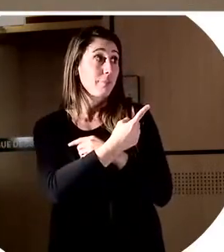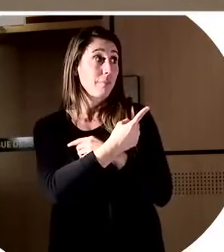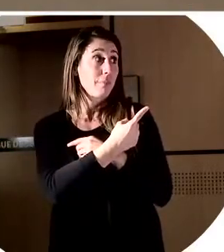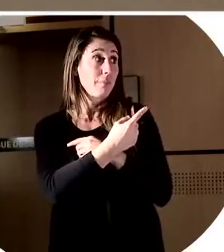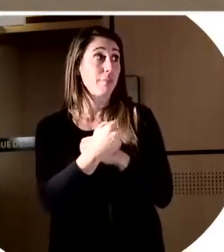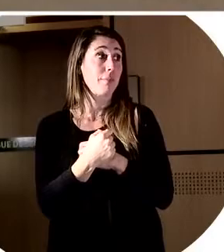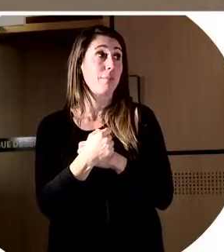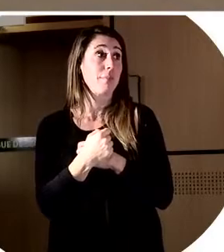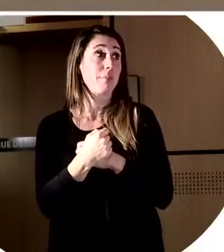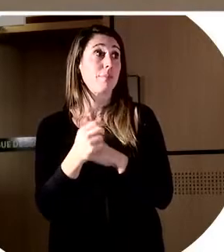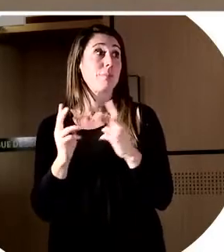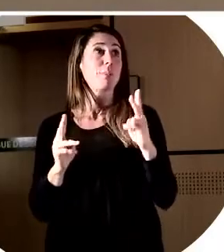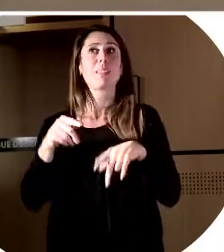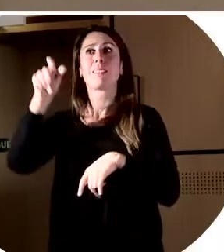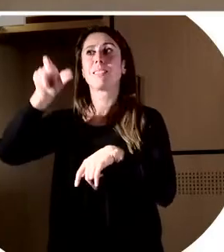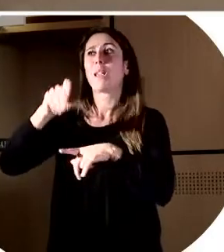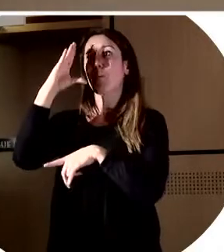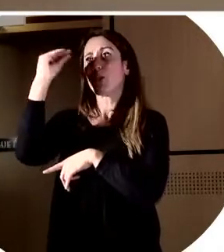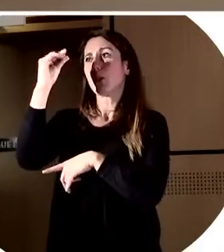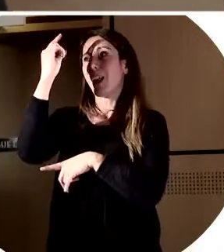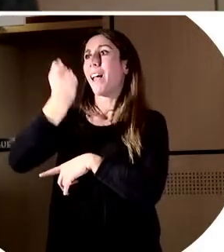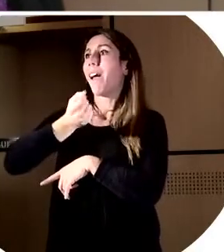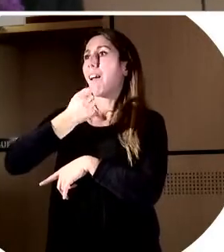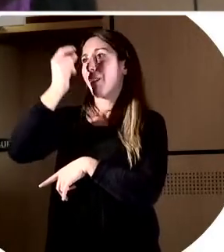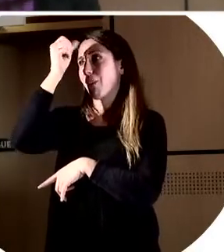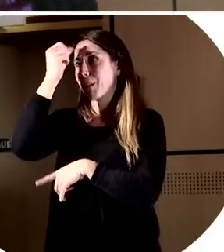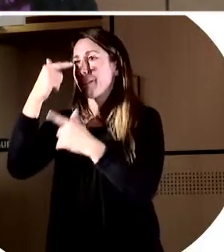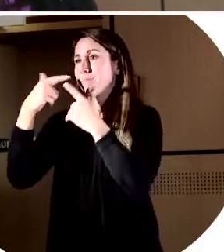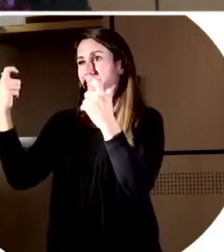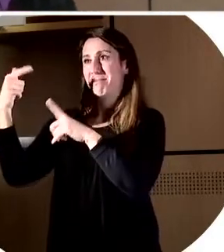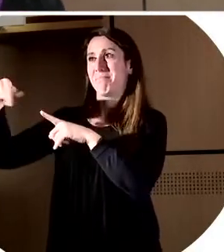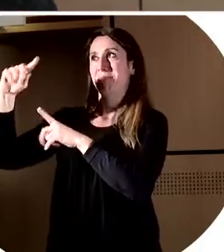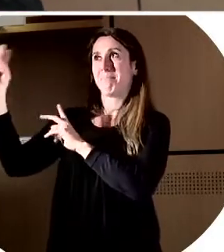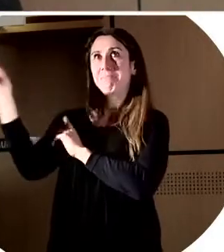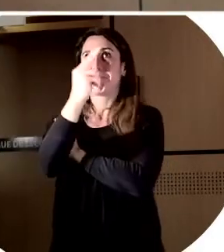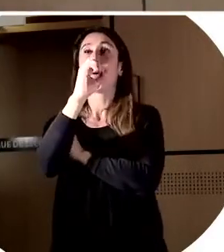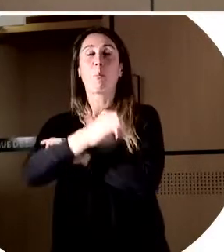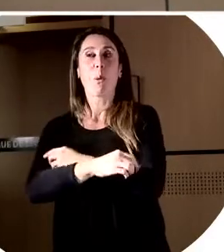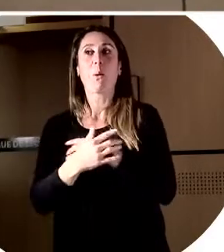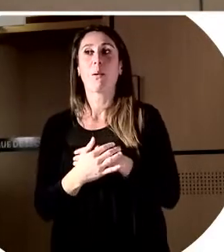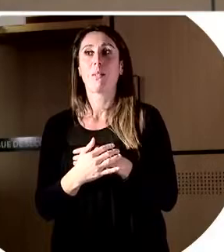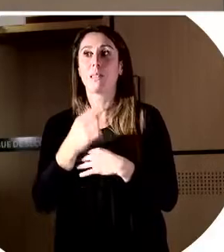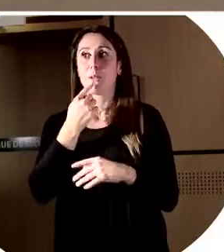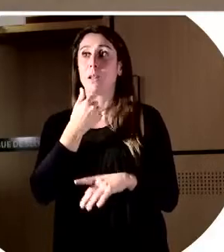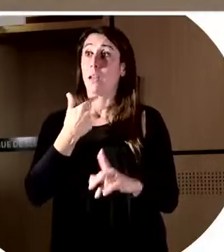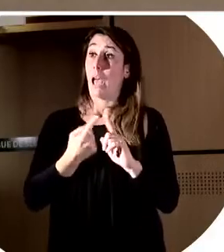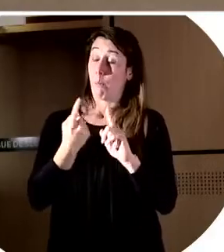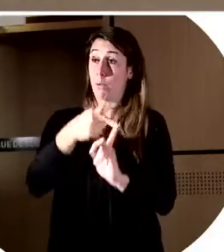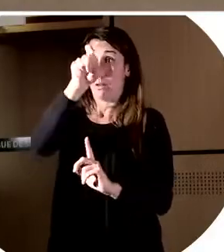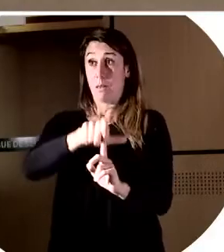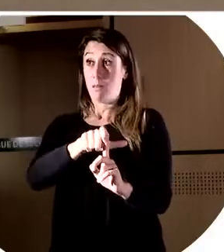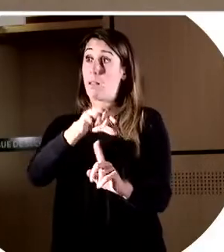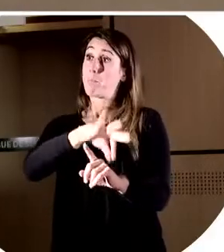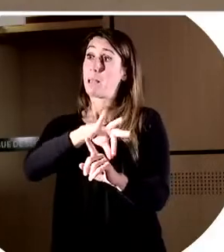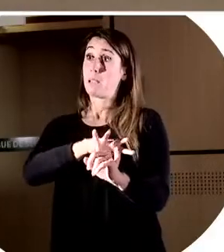servir aux médecins et aux pharmaciens, dans un premier temps au moins à responsabiliser les patients et leur montrer ce